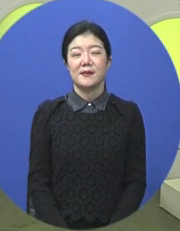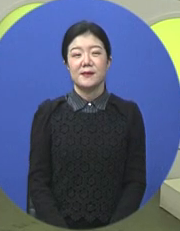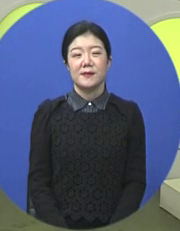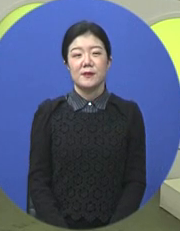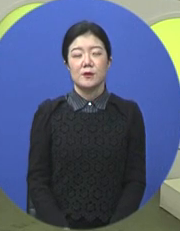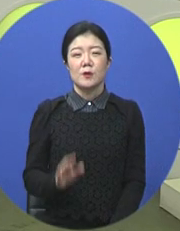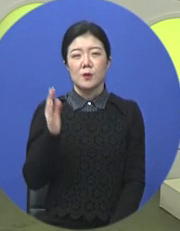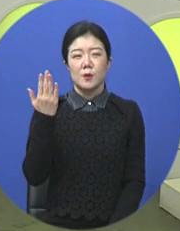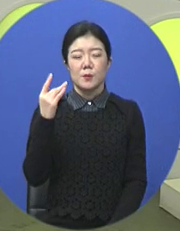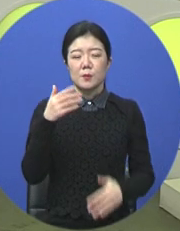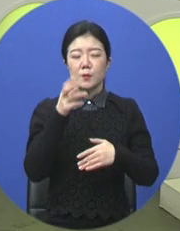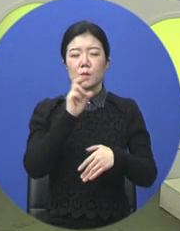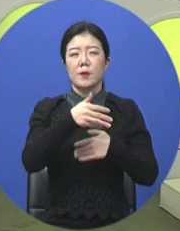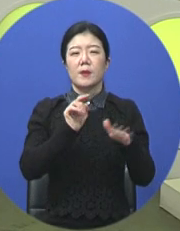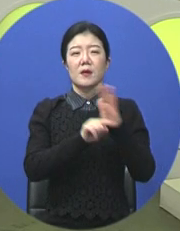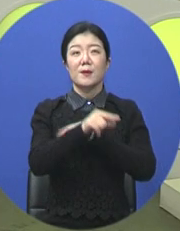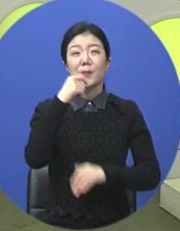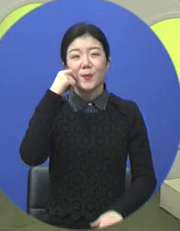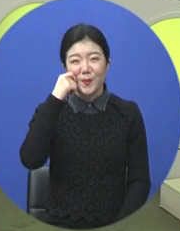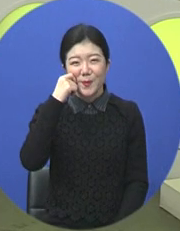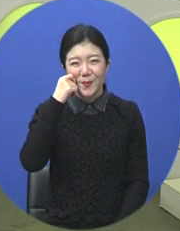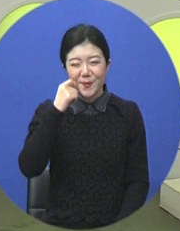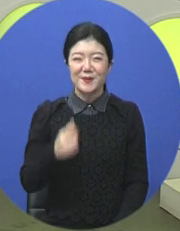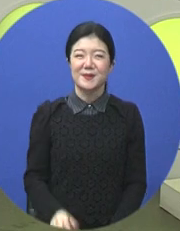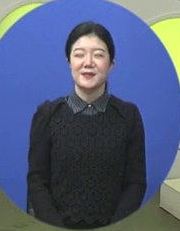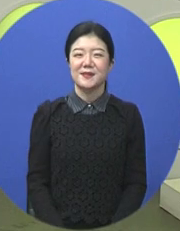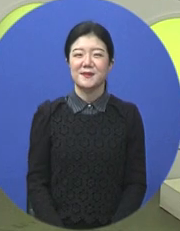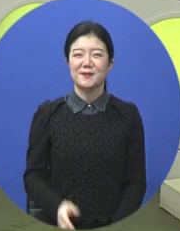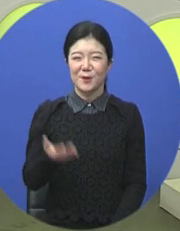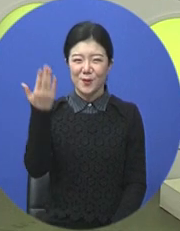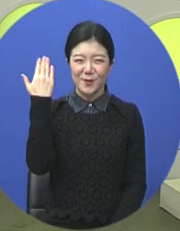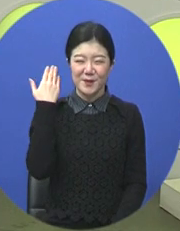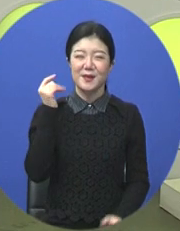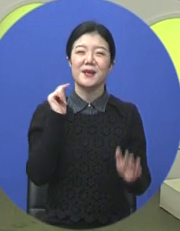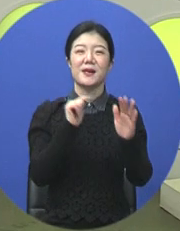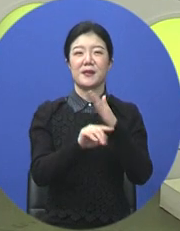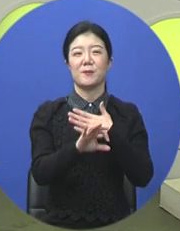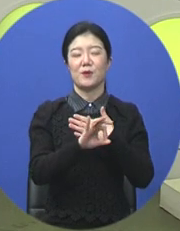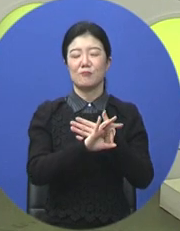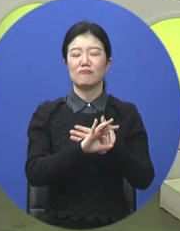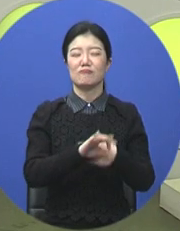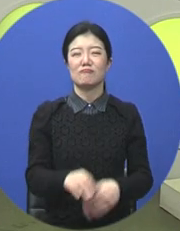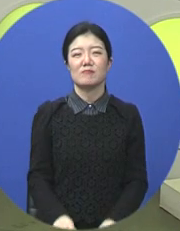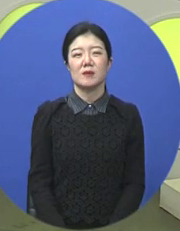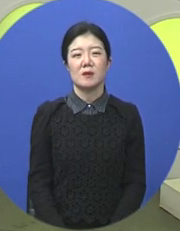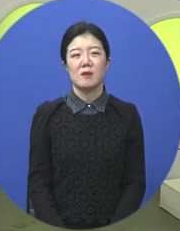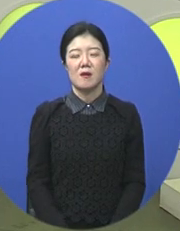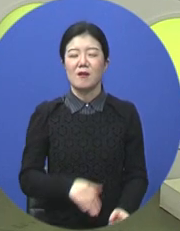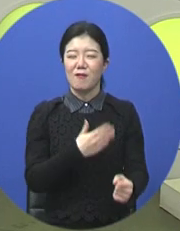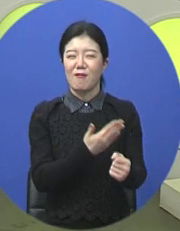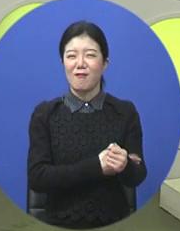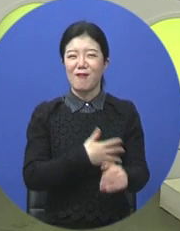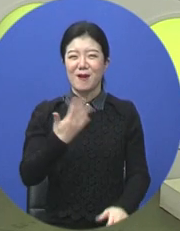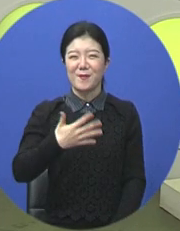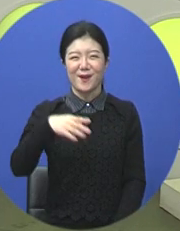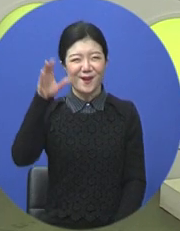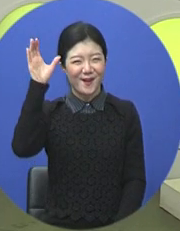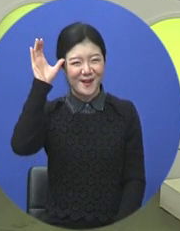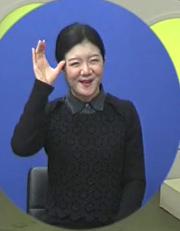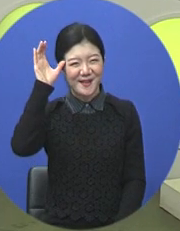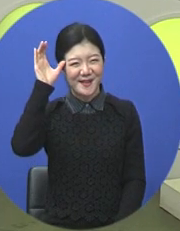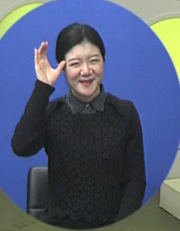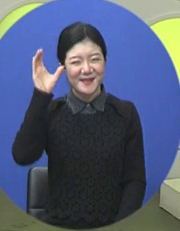아 이어지고 솎아 저는 에 그저 며 처음엔 그저 됩니다 예 아 그럼 우리 아버지 실력 대단하시고 했네요 기대가